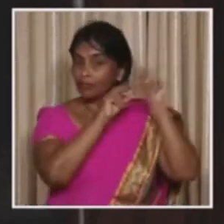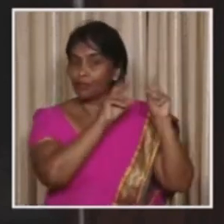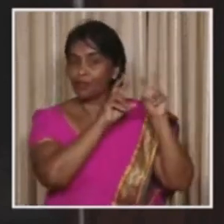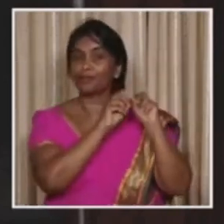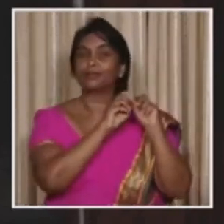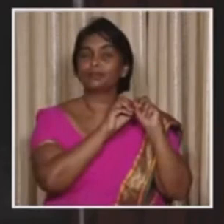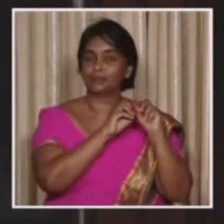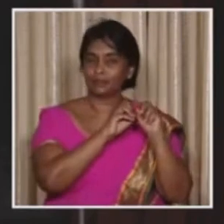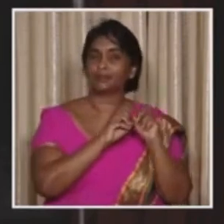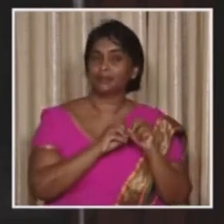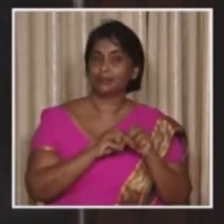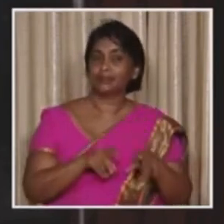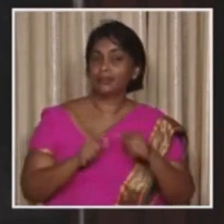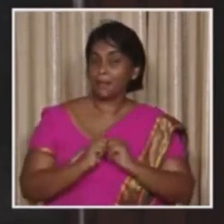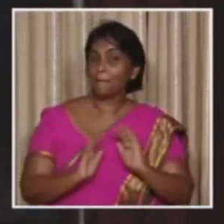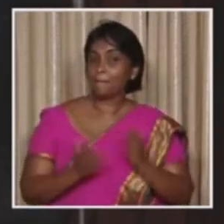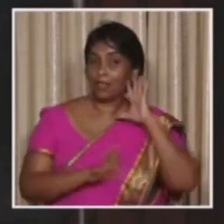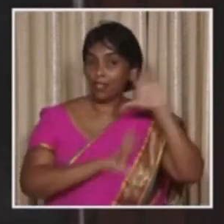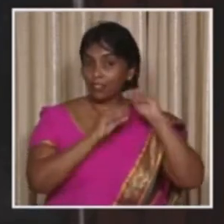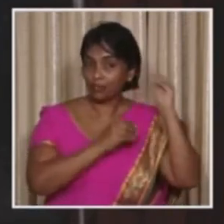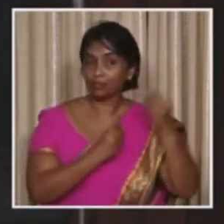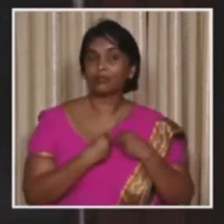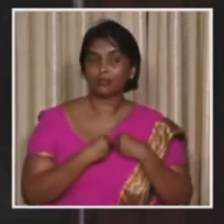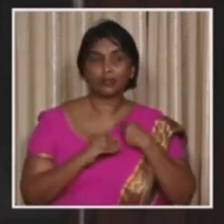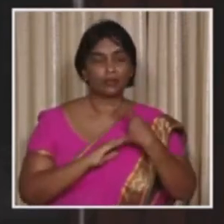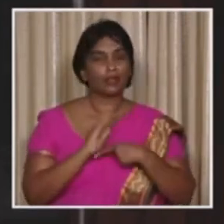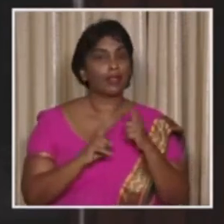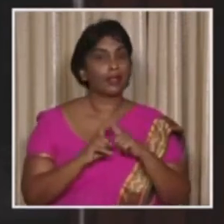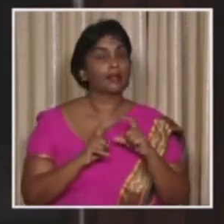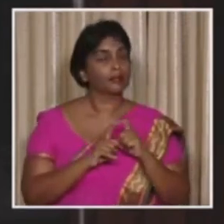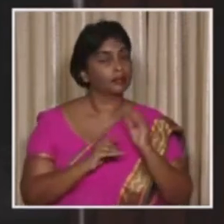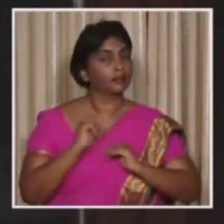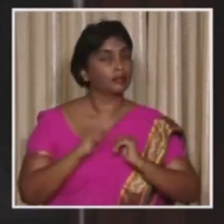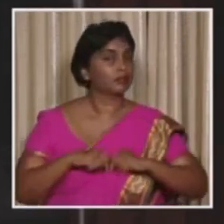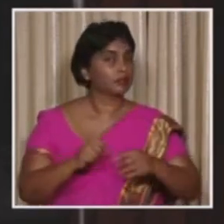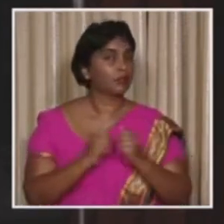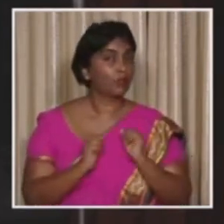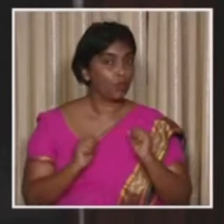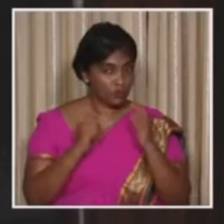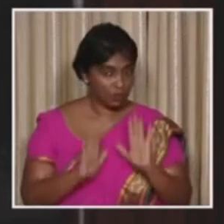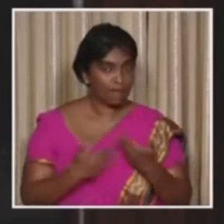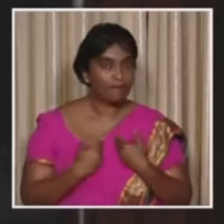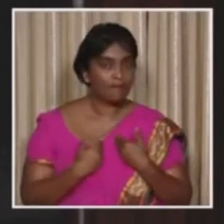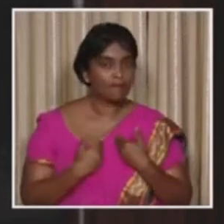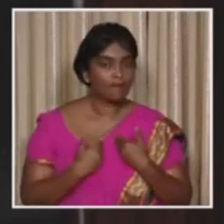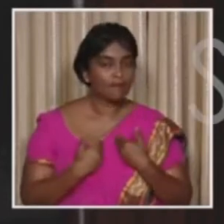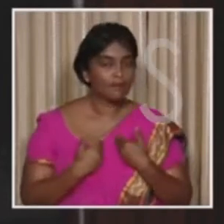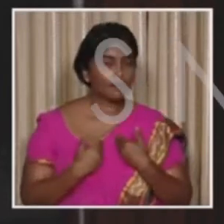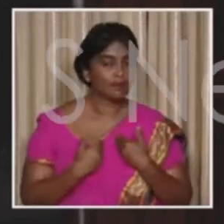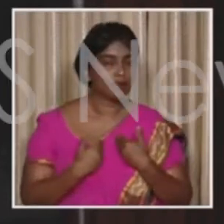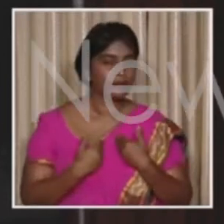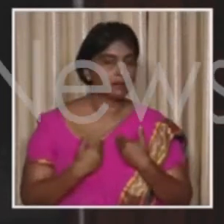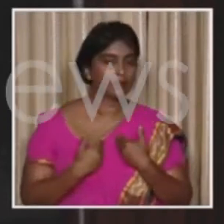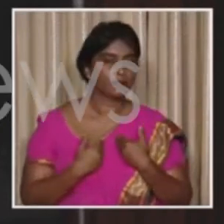කරලා අපි එතනින්වත් දැනුම අරගෙන අපේ රටේ අධ්‍යාක්‍රමයේ අධ්‍යාපන ක්‍රමයේ හදන්න උත්සාහ කරනවද?